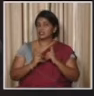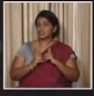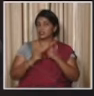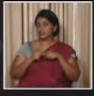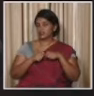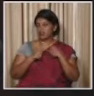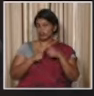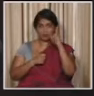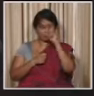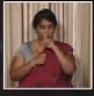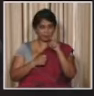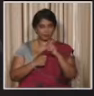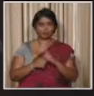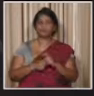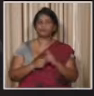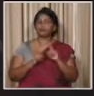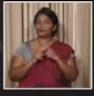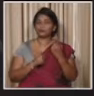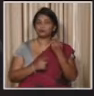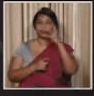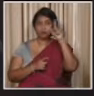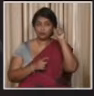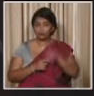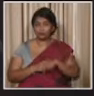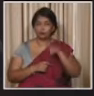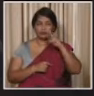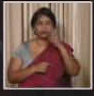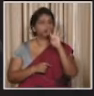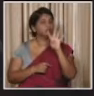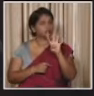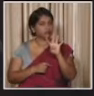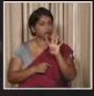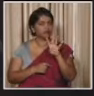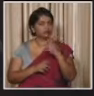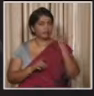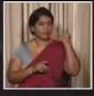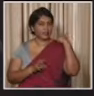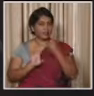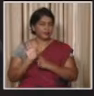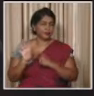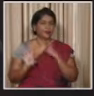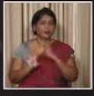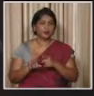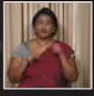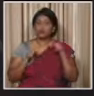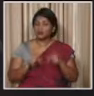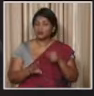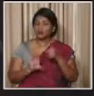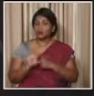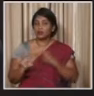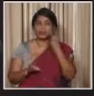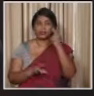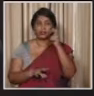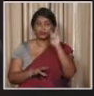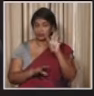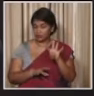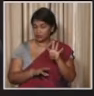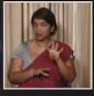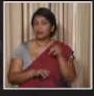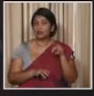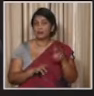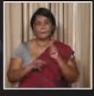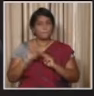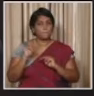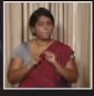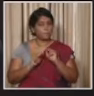වැය වෙනවා මාසෙකට. වෙනස රුපියල් 12,304යි මේ ගිය අවුරුද්දේ. එතකොට මේ අවුරුද්දේ 2024 මේ